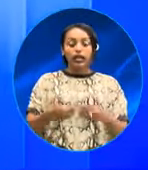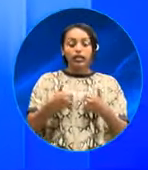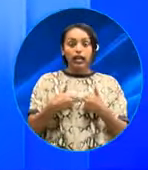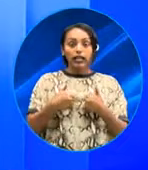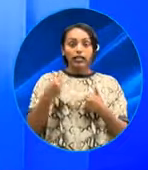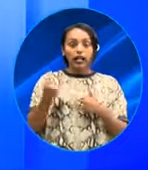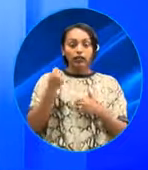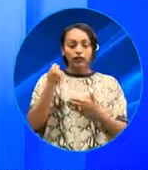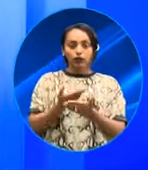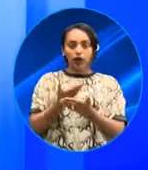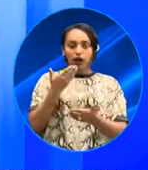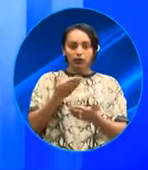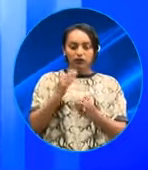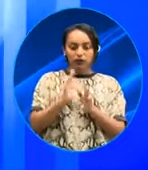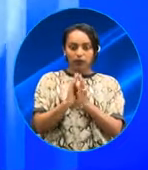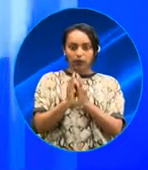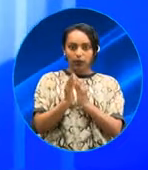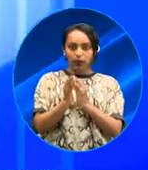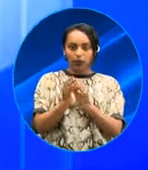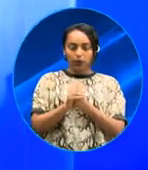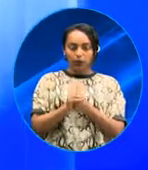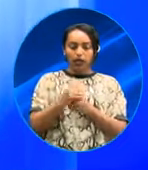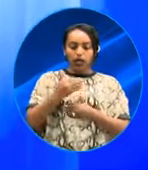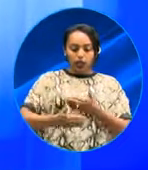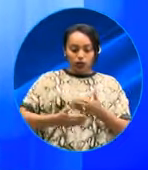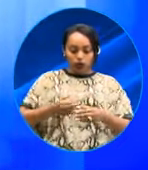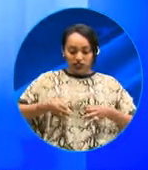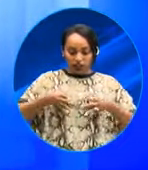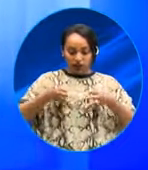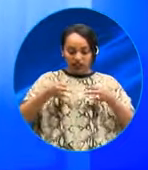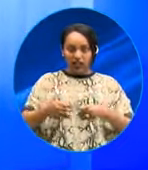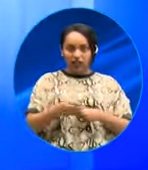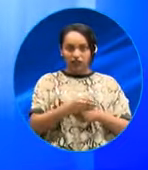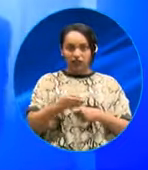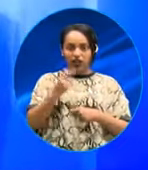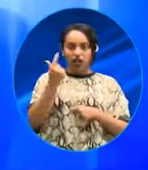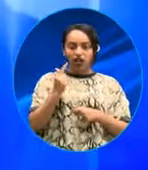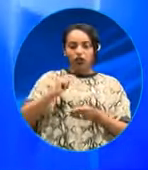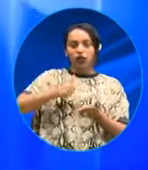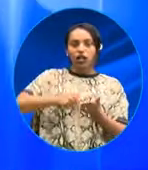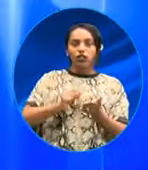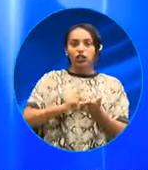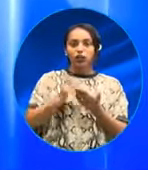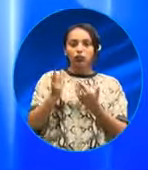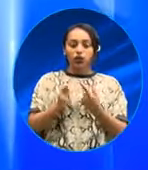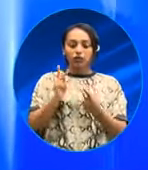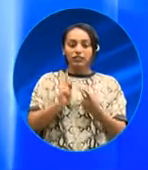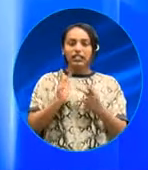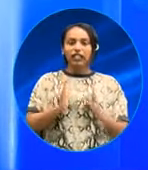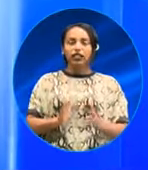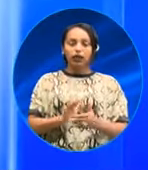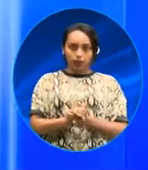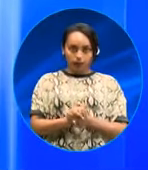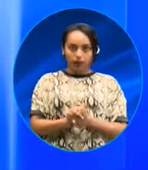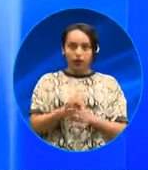ያለንን የተፈጥሮ ሀብት በመንከባከብ ለትውልድ ለማስተላለፍና ለአረንጓዴ አሻራ መርሃ ግብር